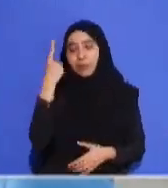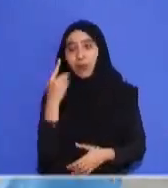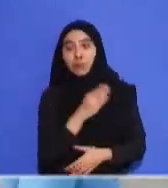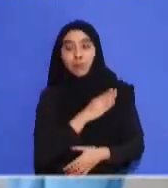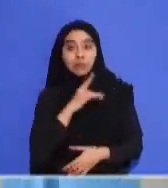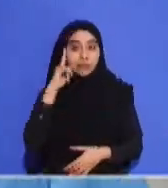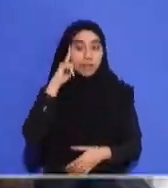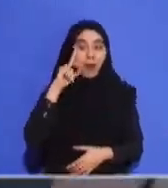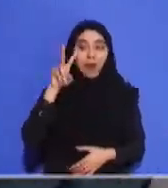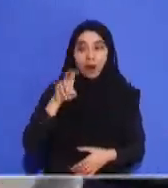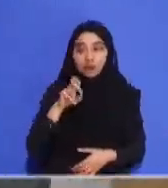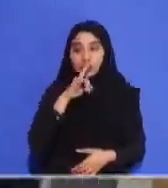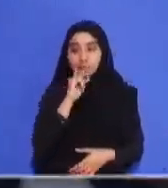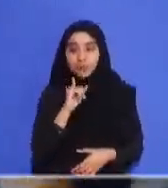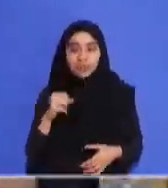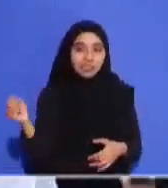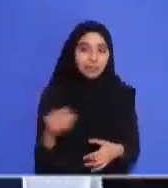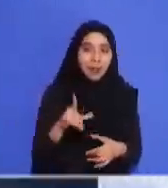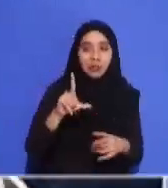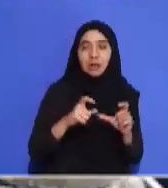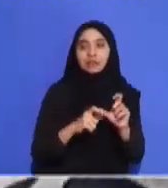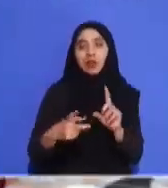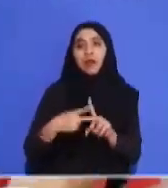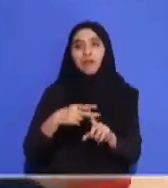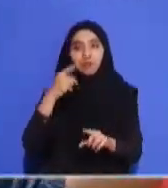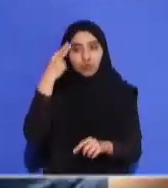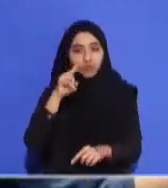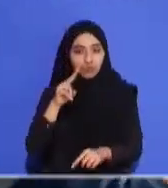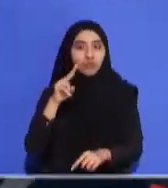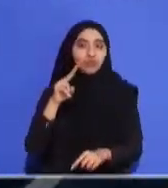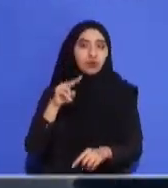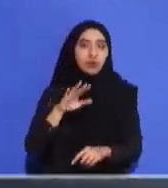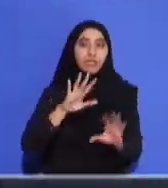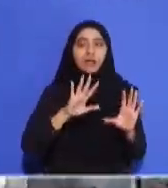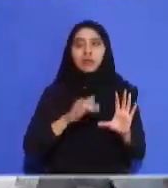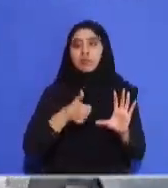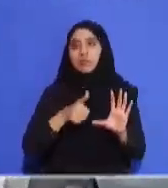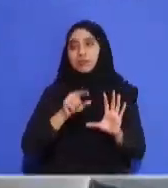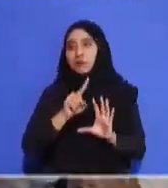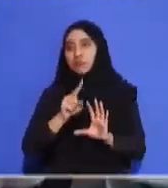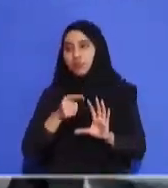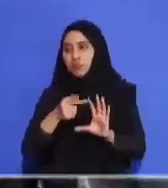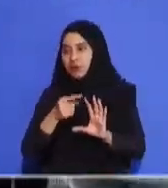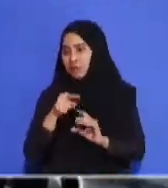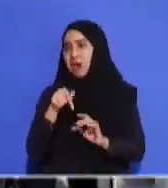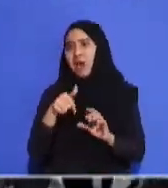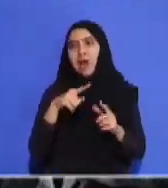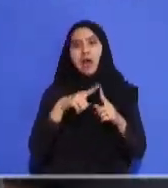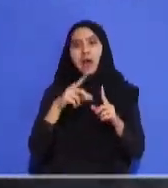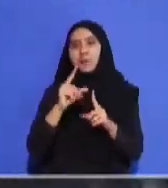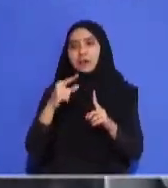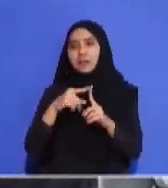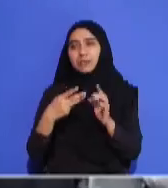menyelesaikan penerbitan slf untuk 561 unit apartemen di mana 280 unit dimiliki oleh